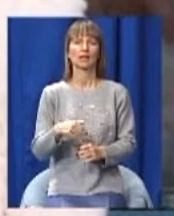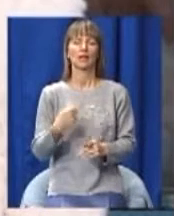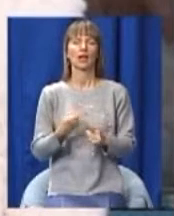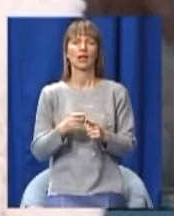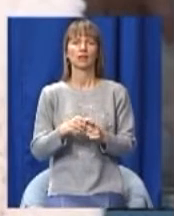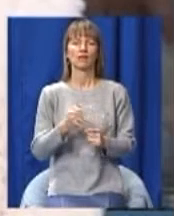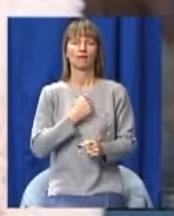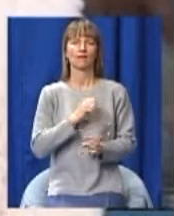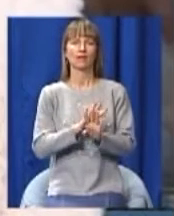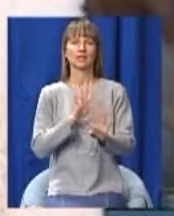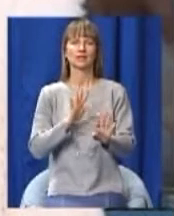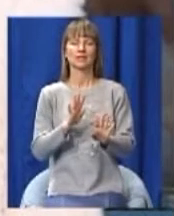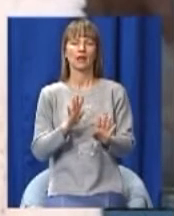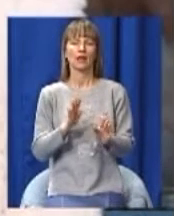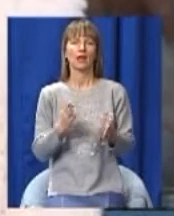войска –